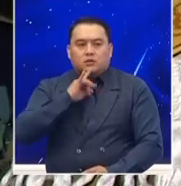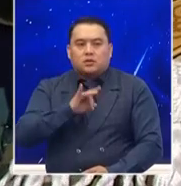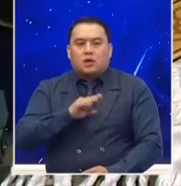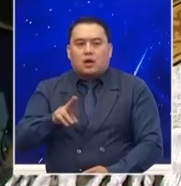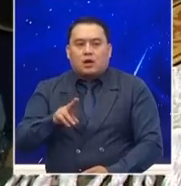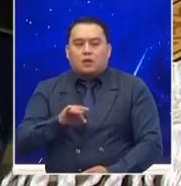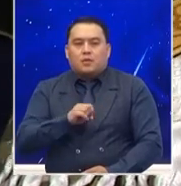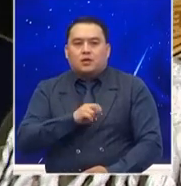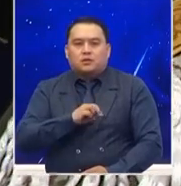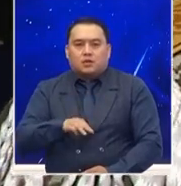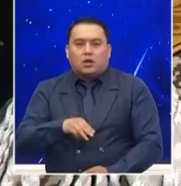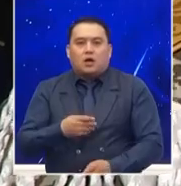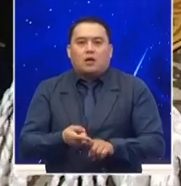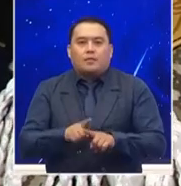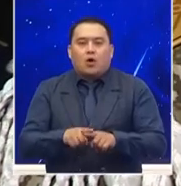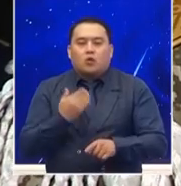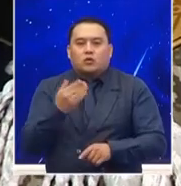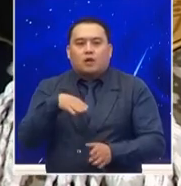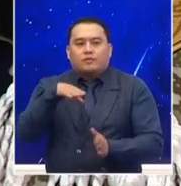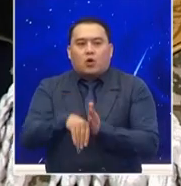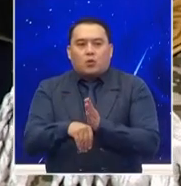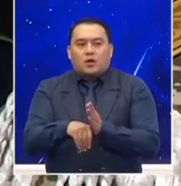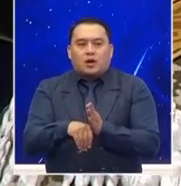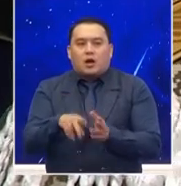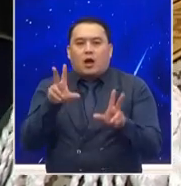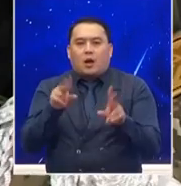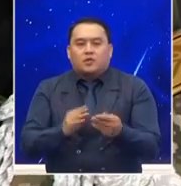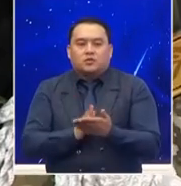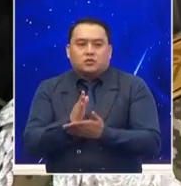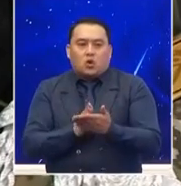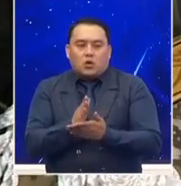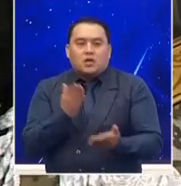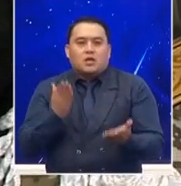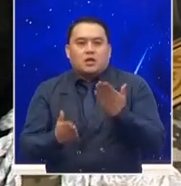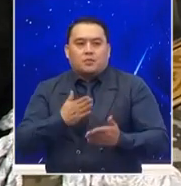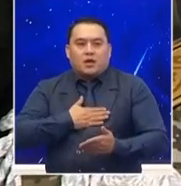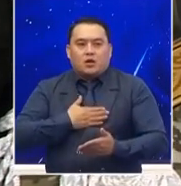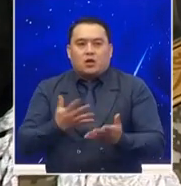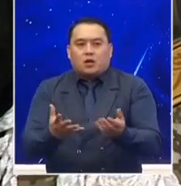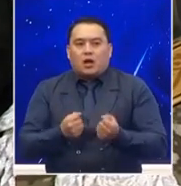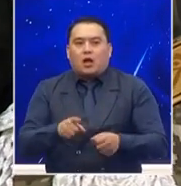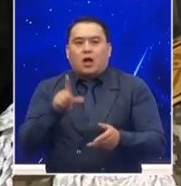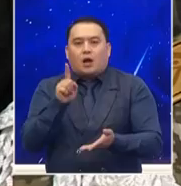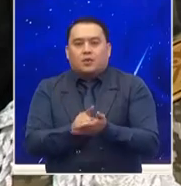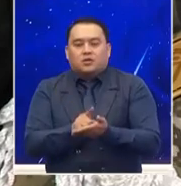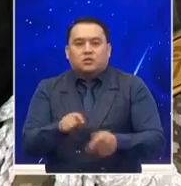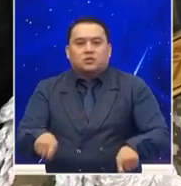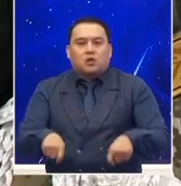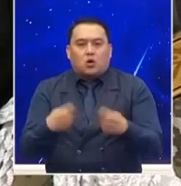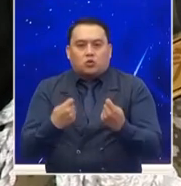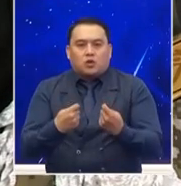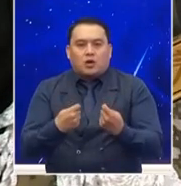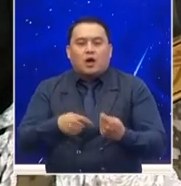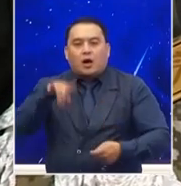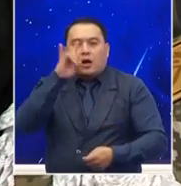Насыров Мақсат Арынұлы қарулы күштердің қатарына кіре отырып ант қабылдаймын. Егер мен өзім қабылдаған әскери антты бұзсам,